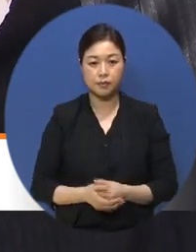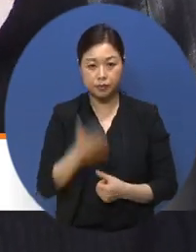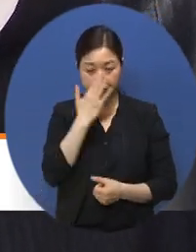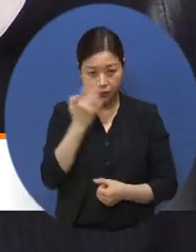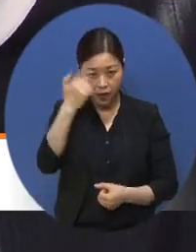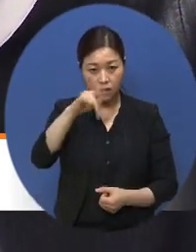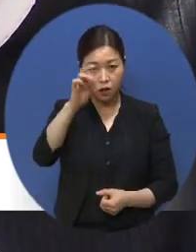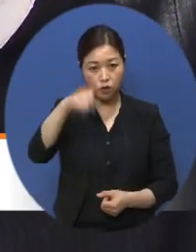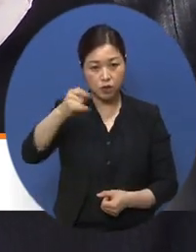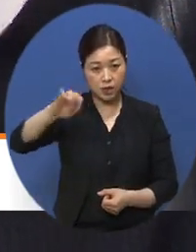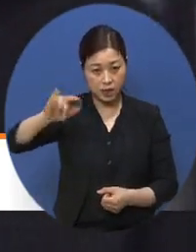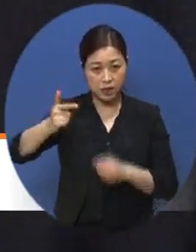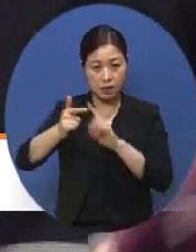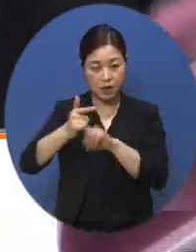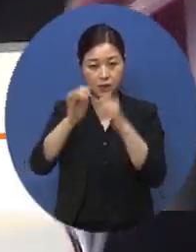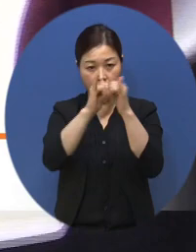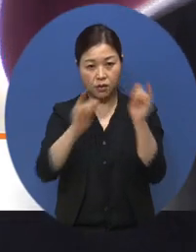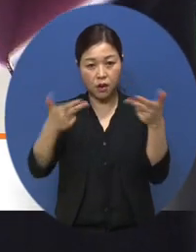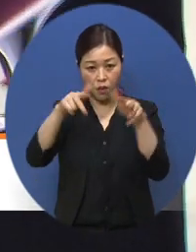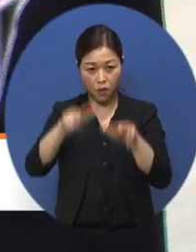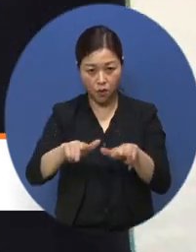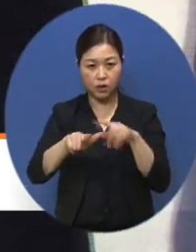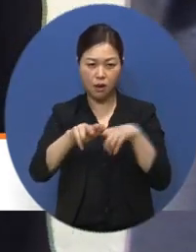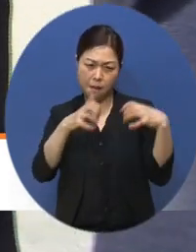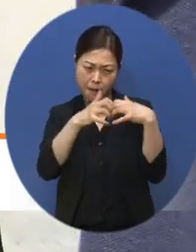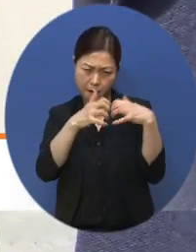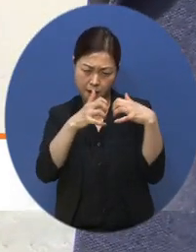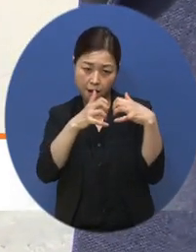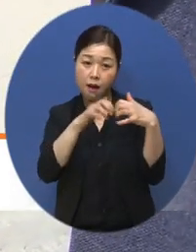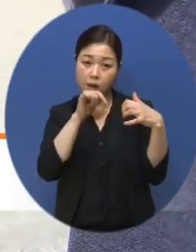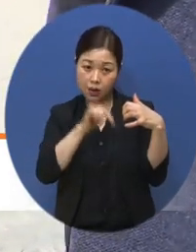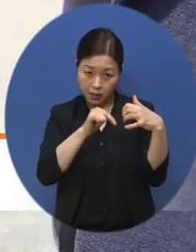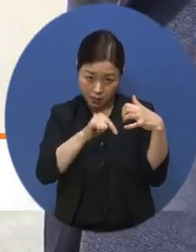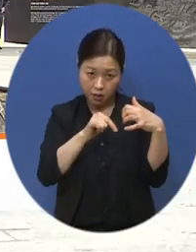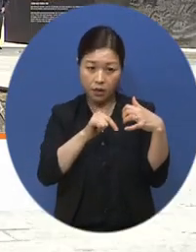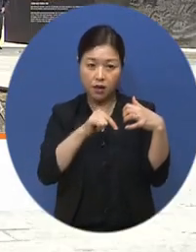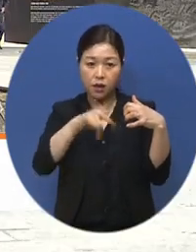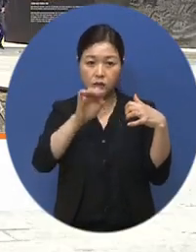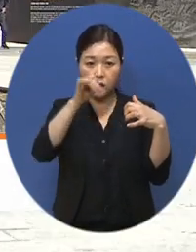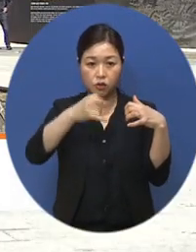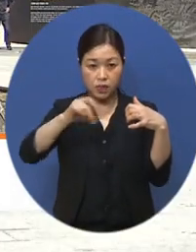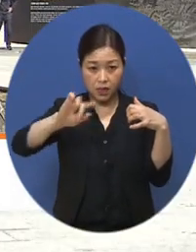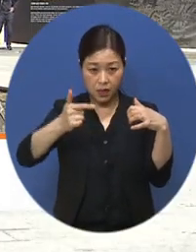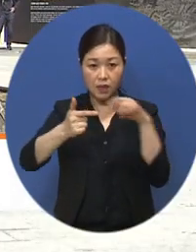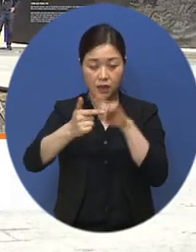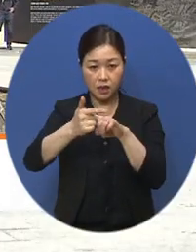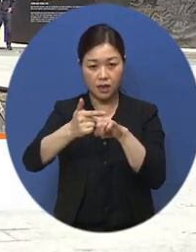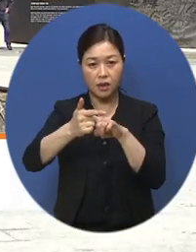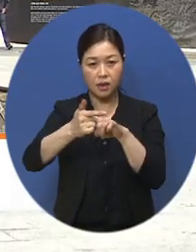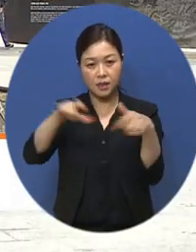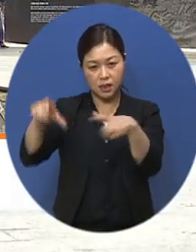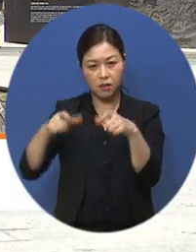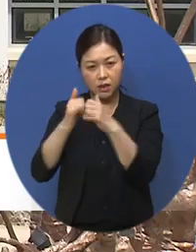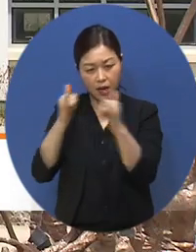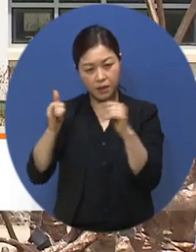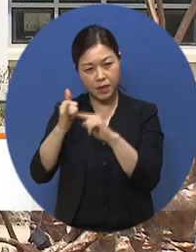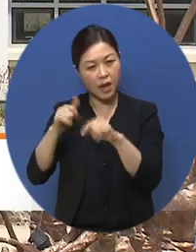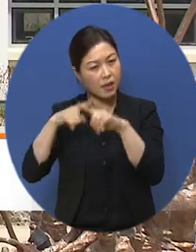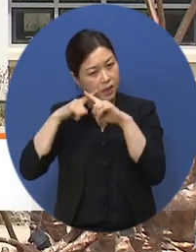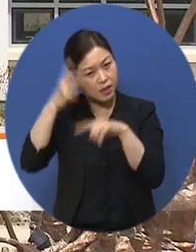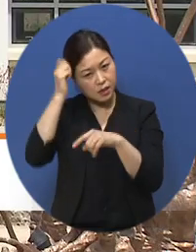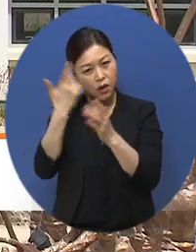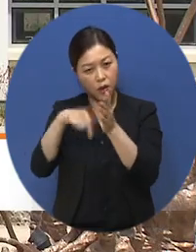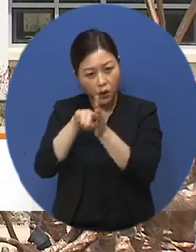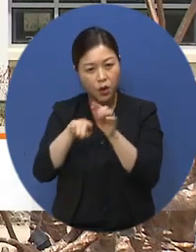정유재란 역사공원 평화광장은 최후의 격전지 순천에서 정유재란과 민초들의 희생을 기억하기 위해